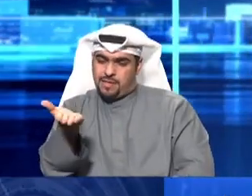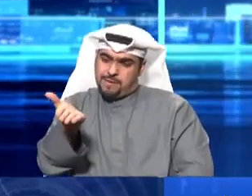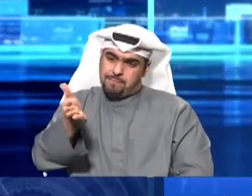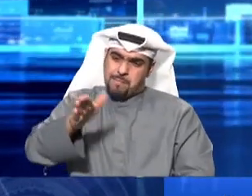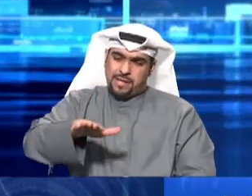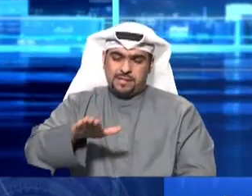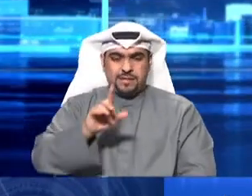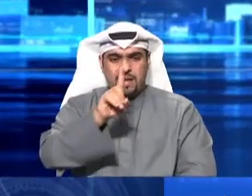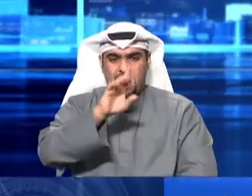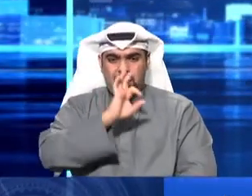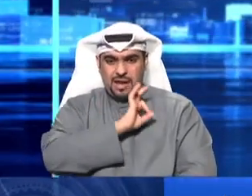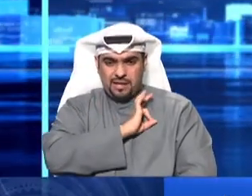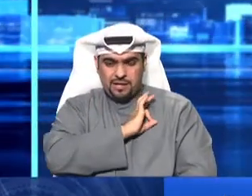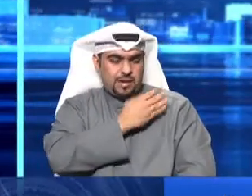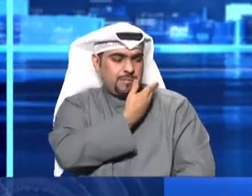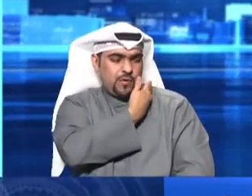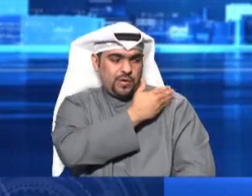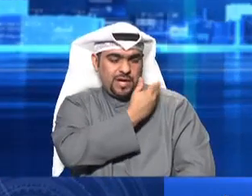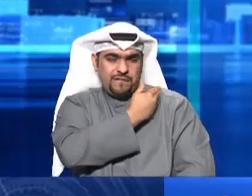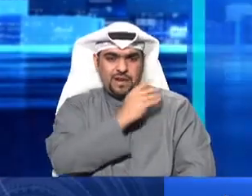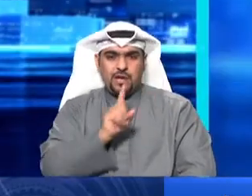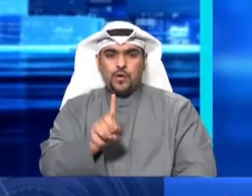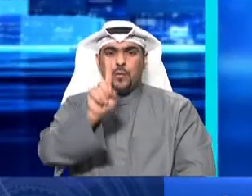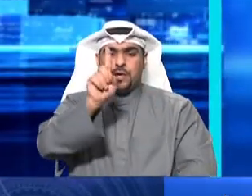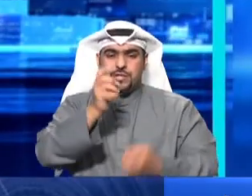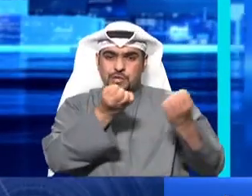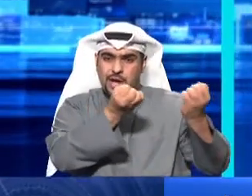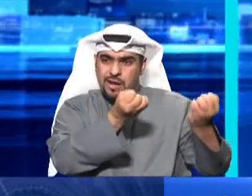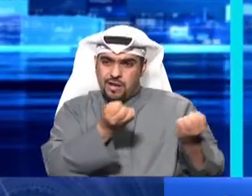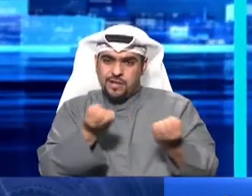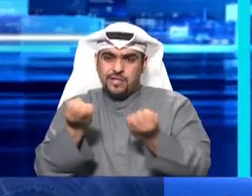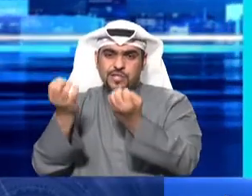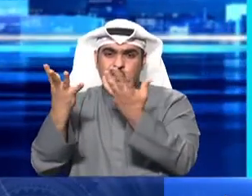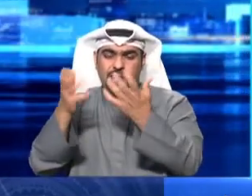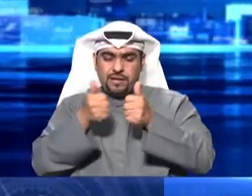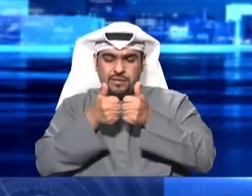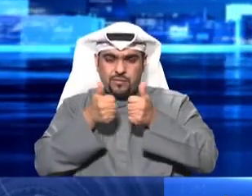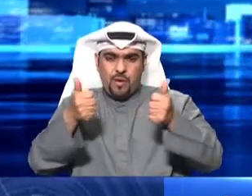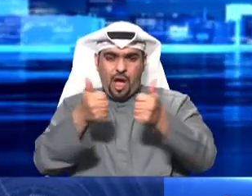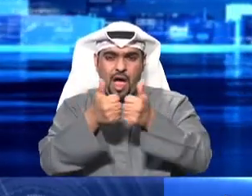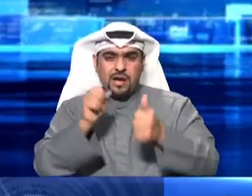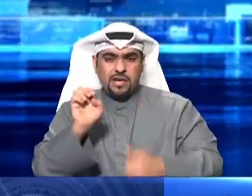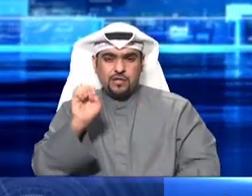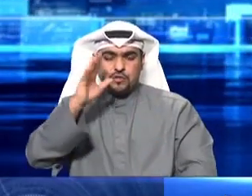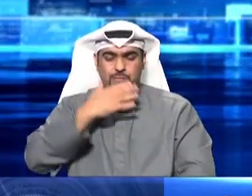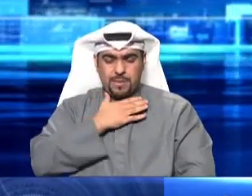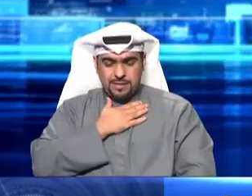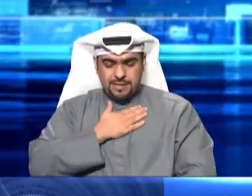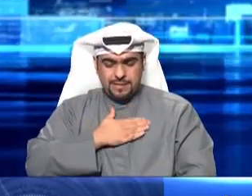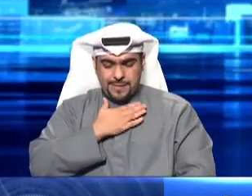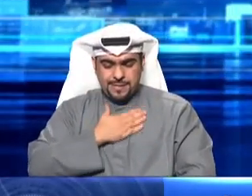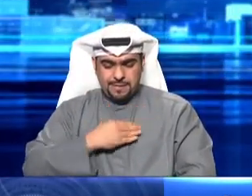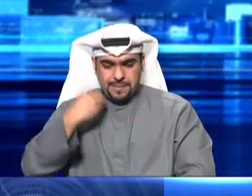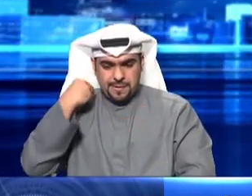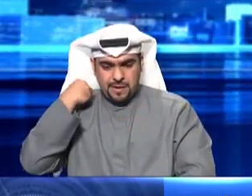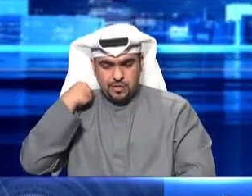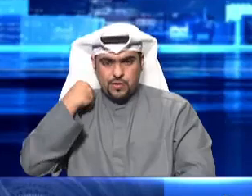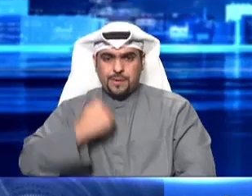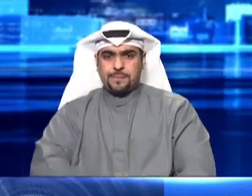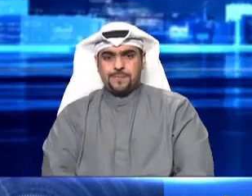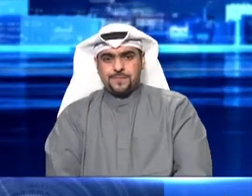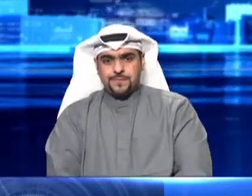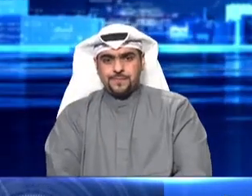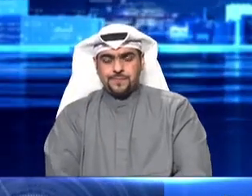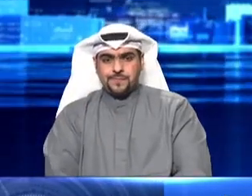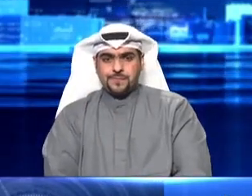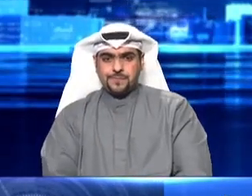ومغفرته وأن يسكنه فسيح جناته وأن يلهم سموه والأسرة الكريمة جميل الصبر وحسن العزاء. هذا وقد